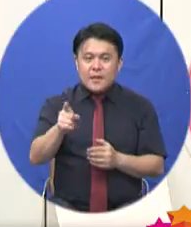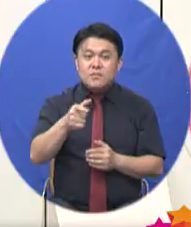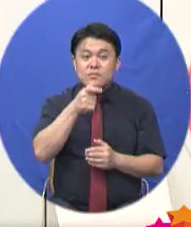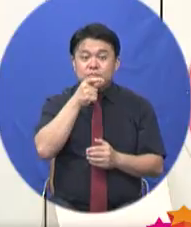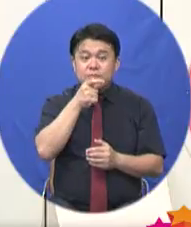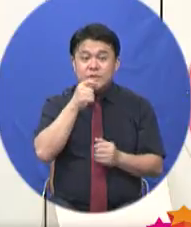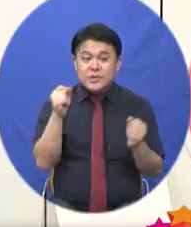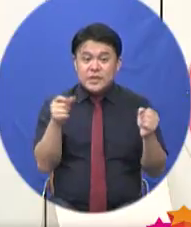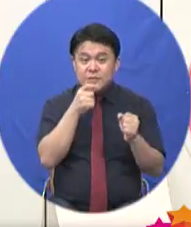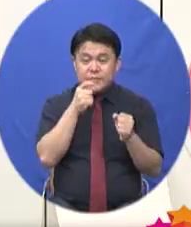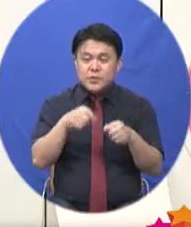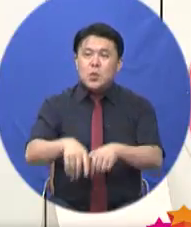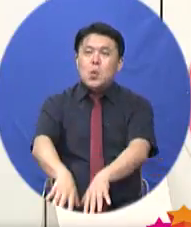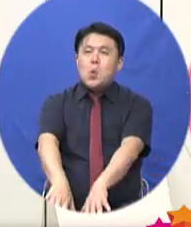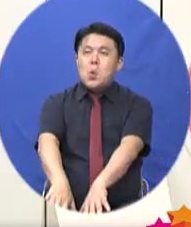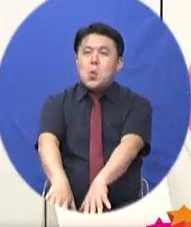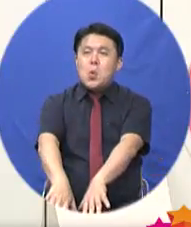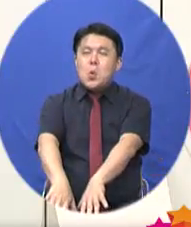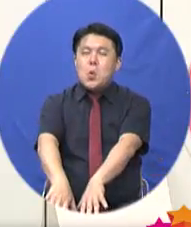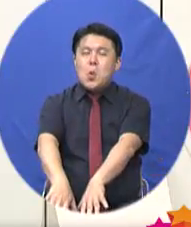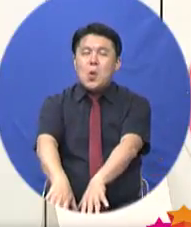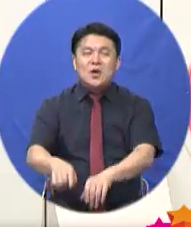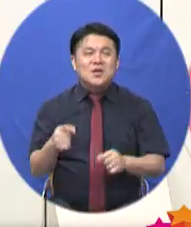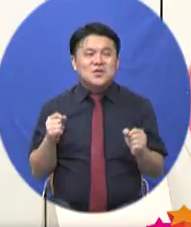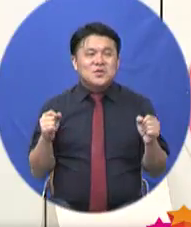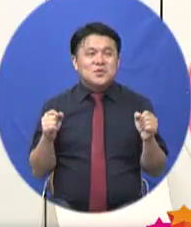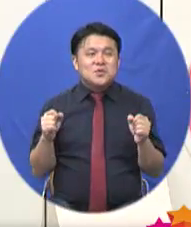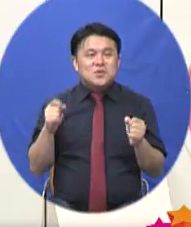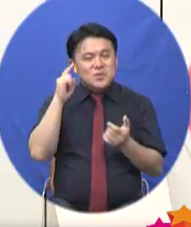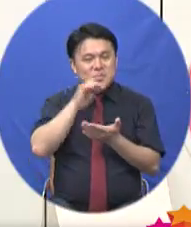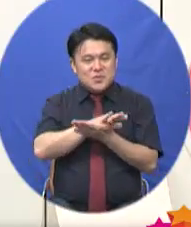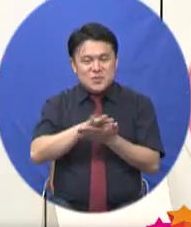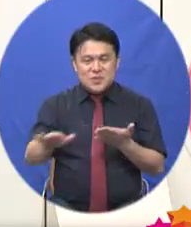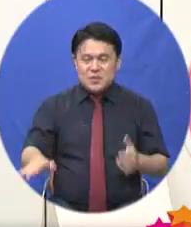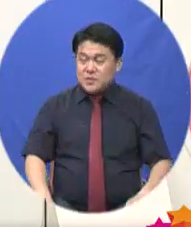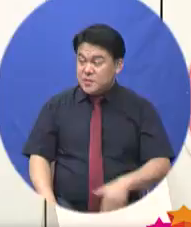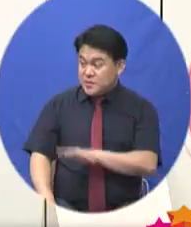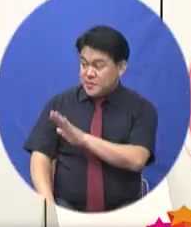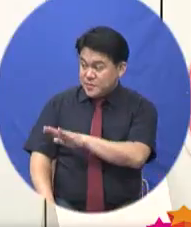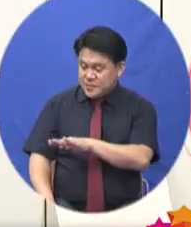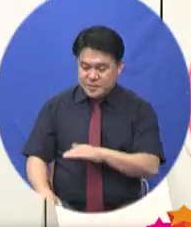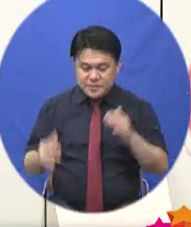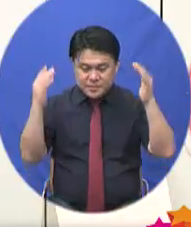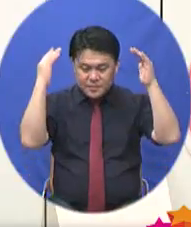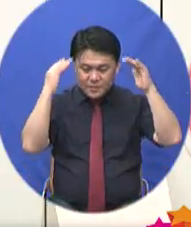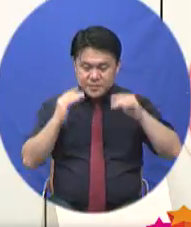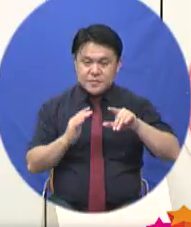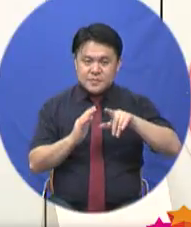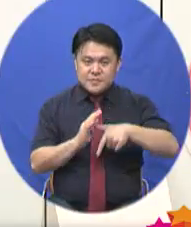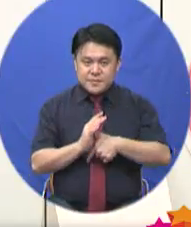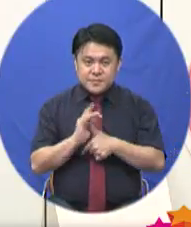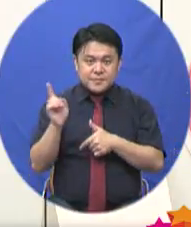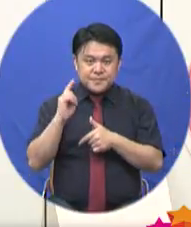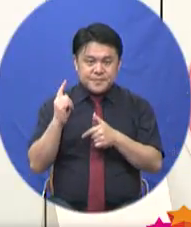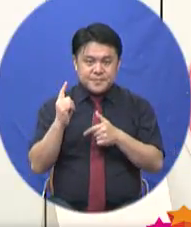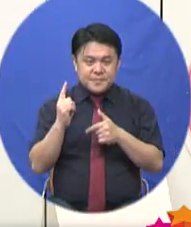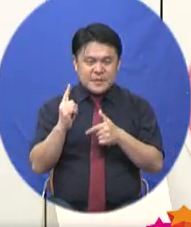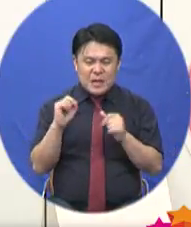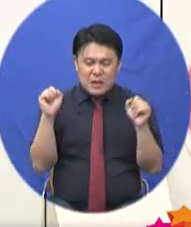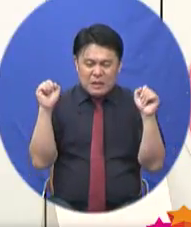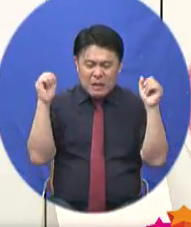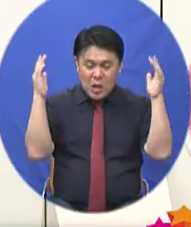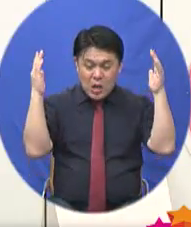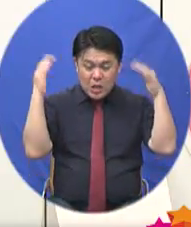물 찬물에다 손 담궈 놓으면 그것도 피서죠. 선생님 그 여름에 이 피서들 많이 가잖아요.